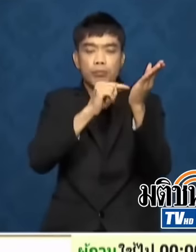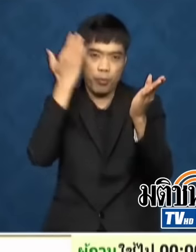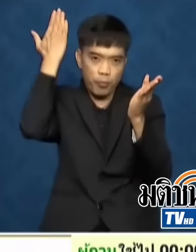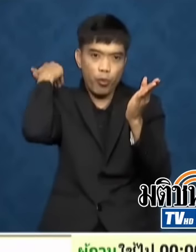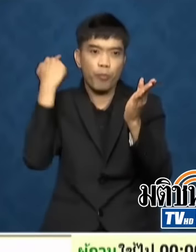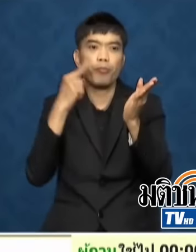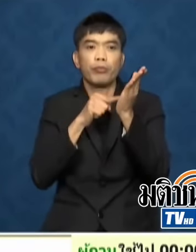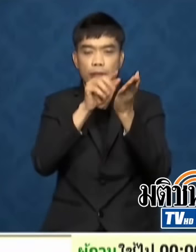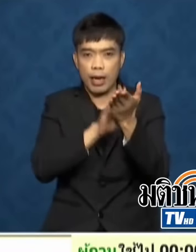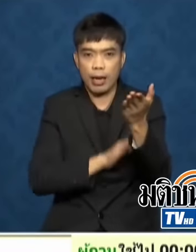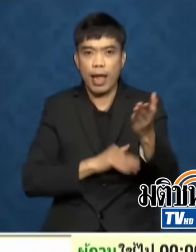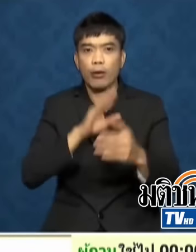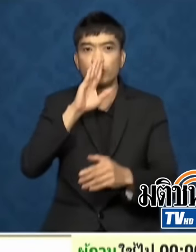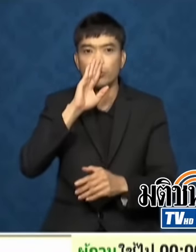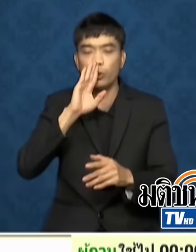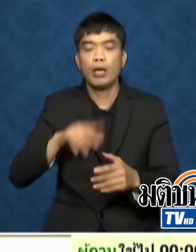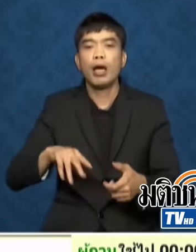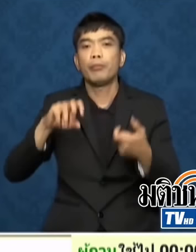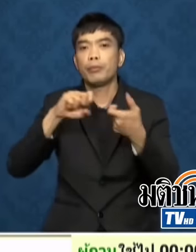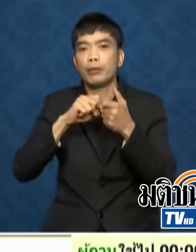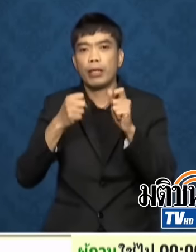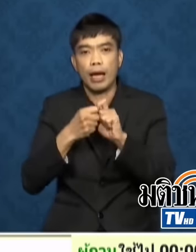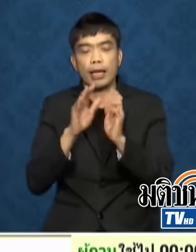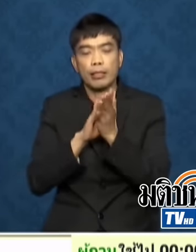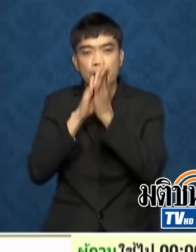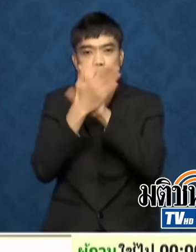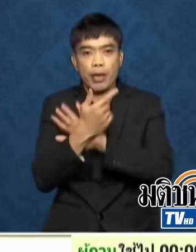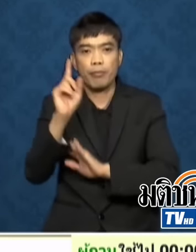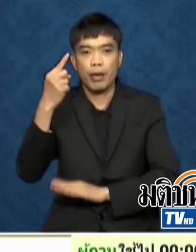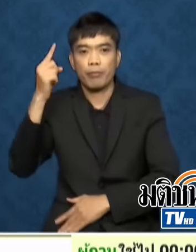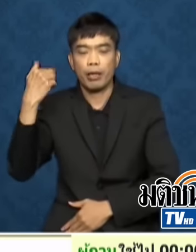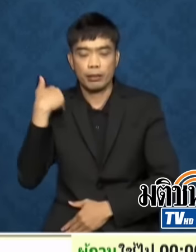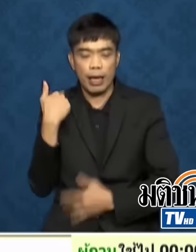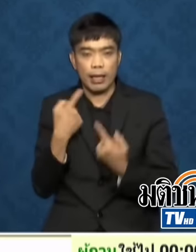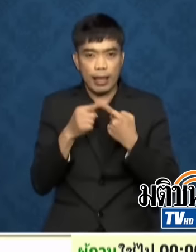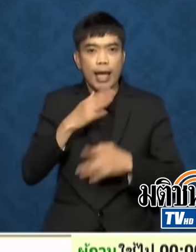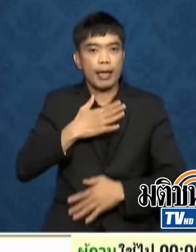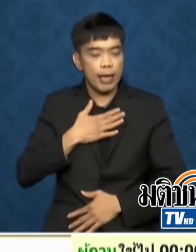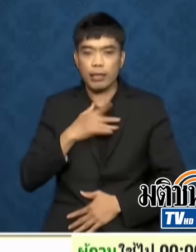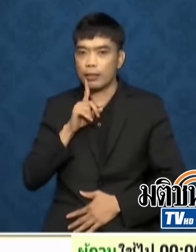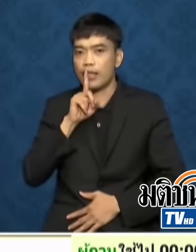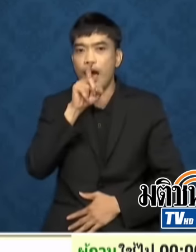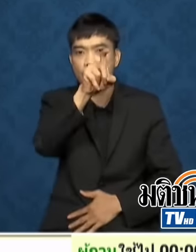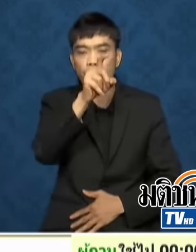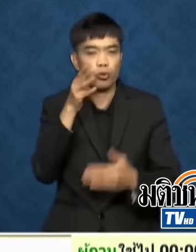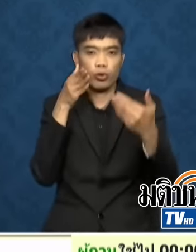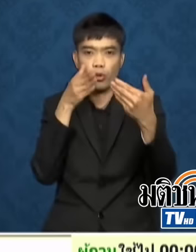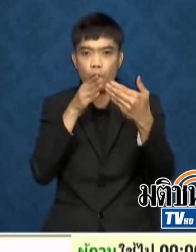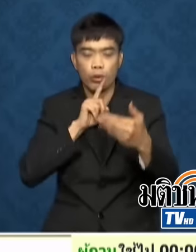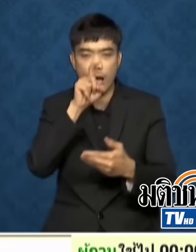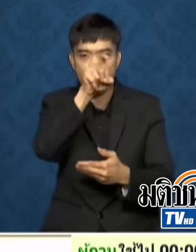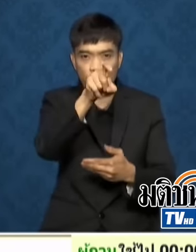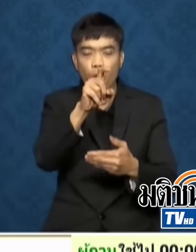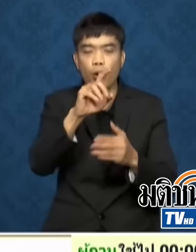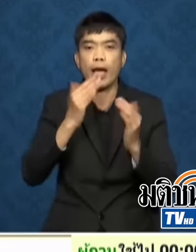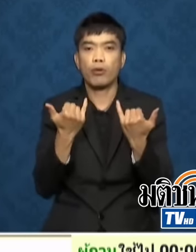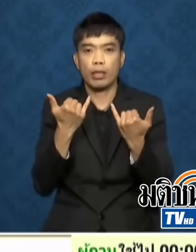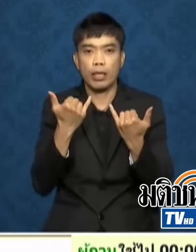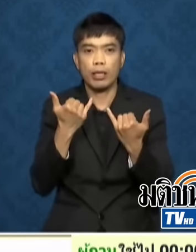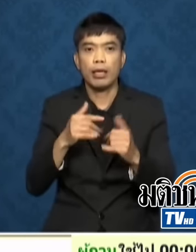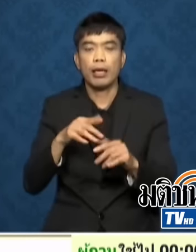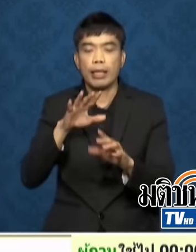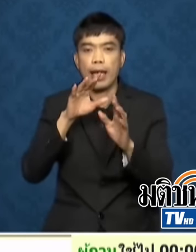ลายๆประเด็นนะครับอาจจะมีความเปลี่ยนแปลงอยู่บ้างแต่ผมยืนยันนะครับว่าจะถามนะครับที่อาจจะต้องสอดคล้องกับสถานการณ์แต่ยังอยู่ใน